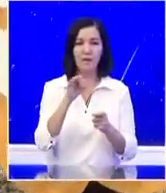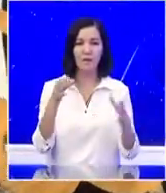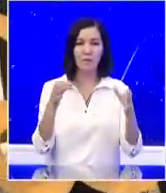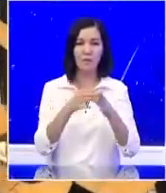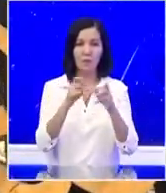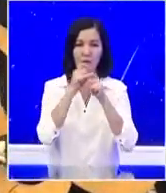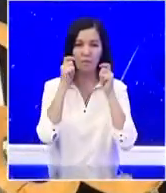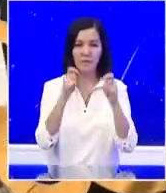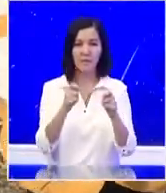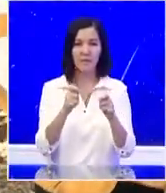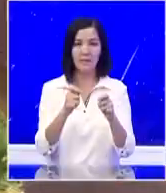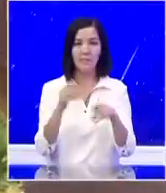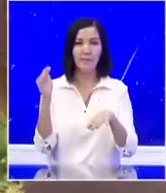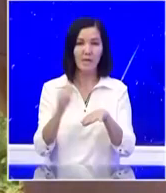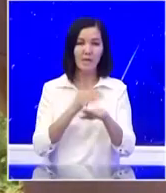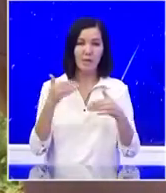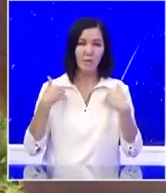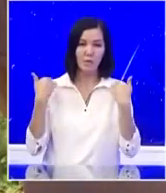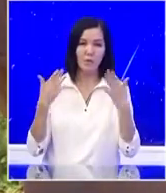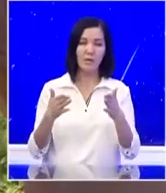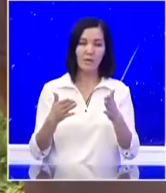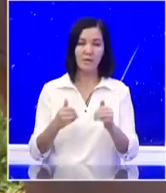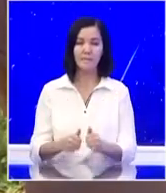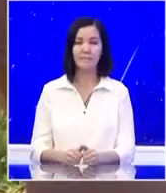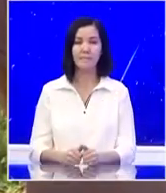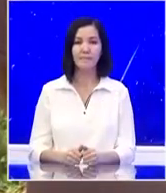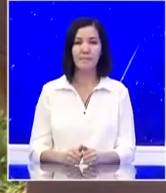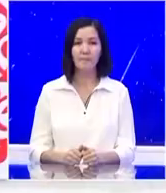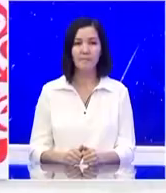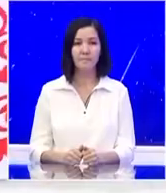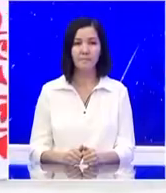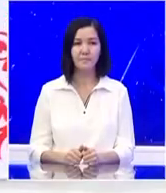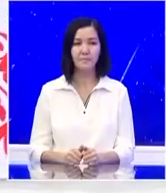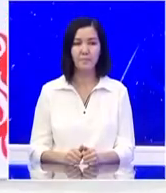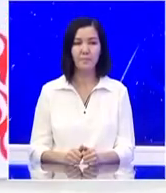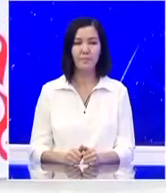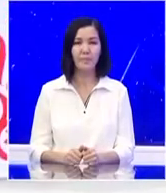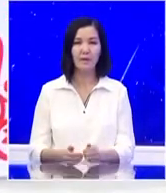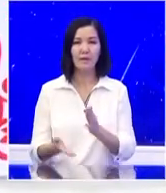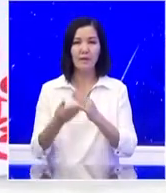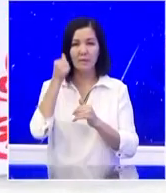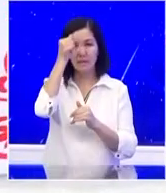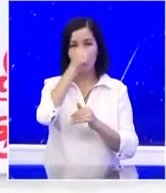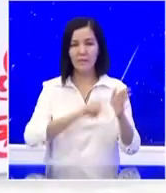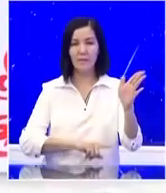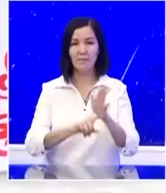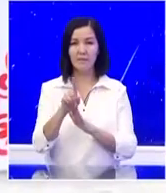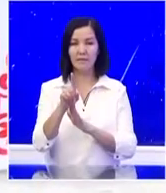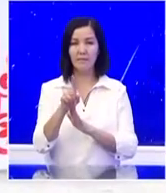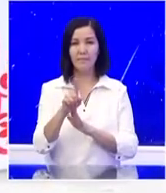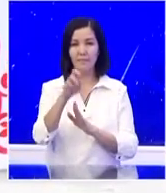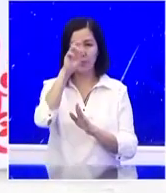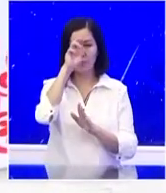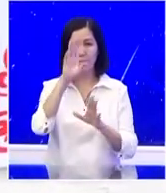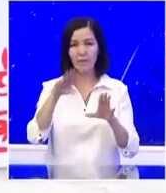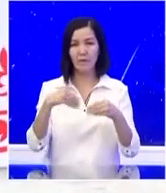Ізгі тілектерін арнап, көпті қайырлы іске бірлесе атсалысуға шақырды. Ауданымызда былтырдан бері осы үкімет